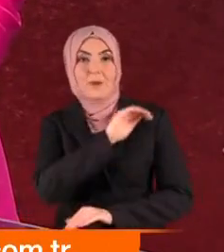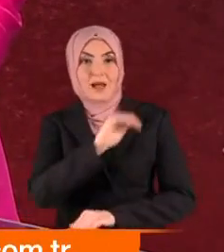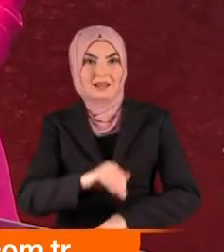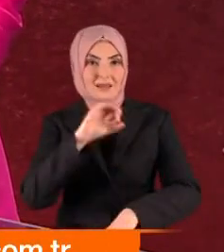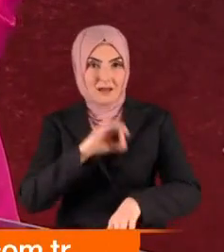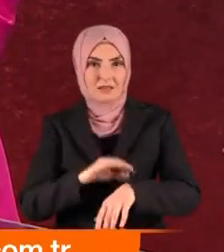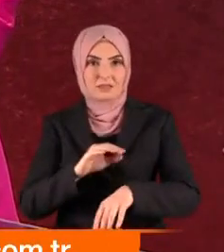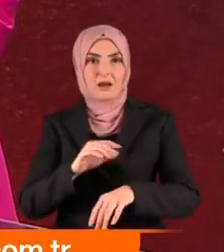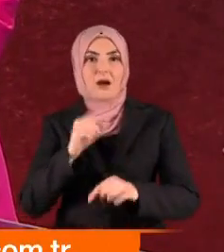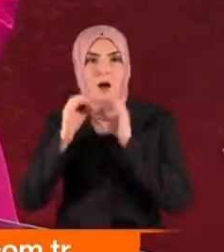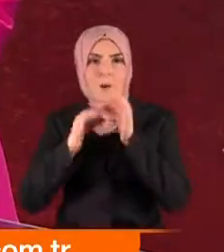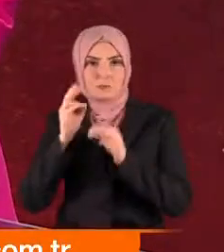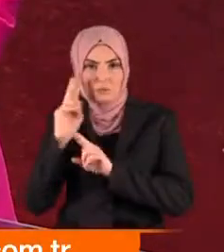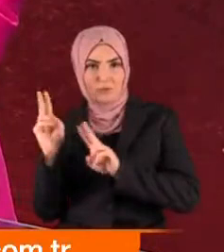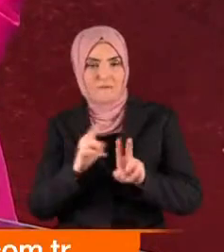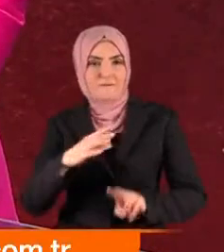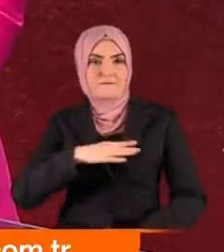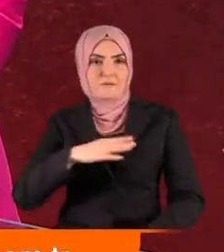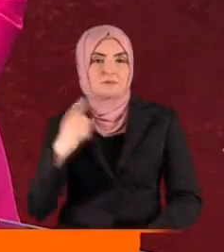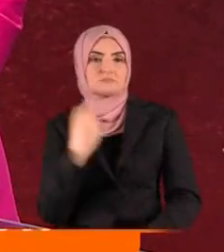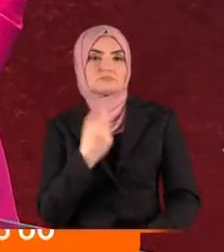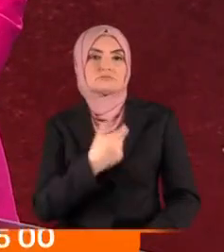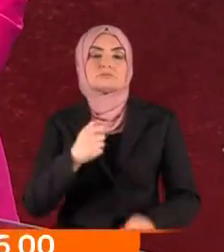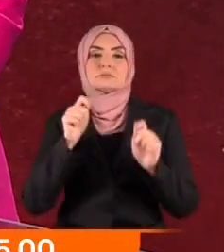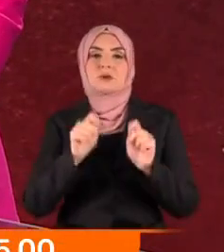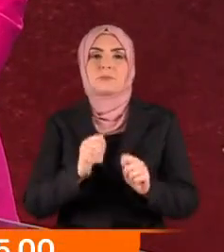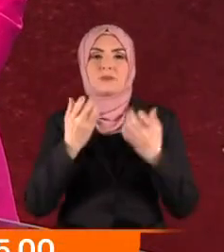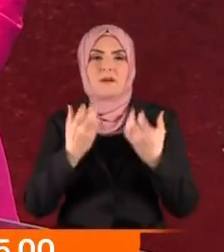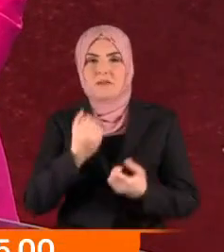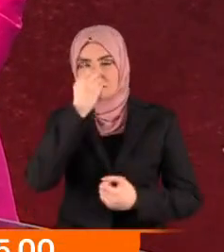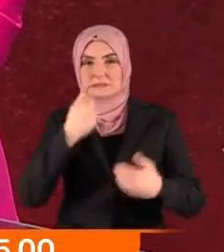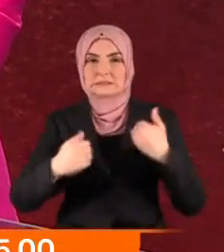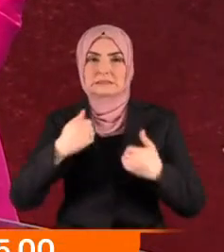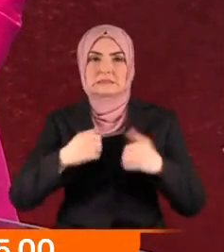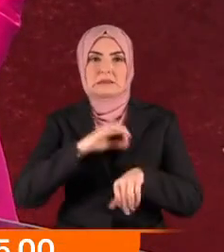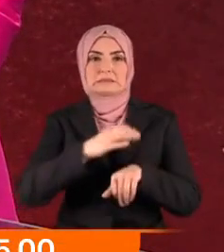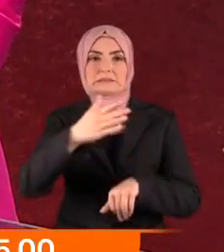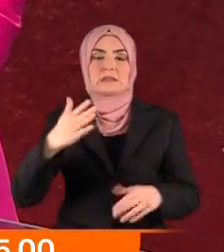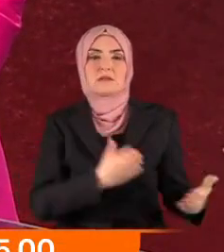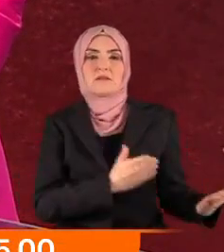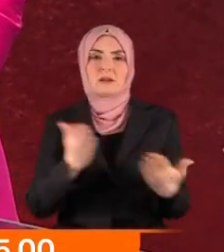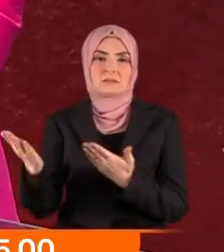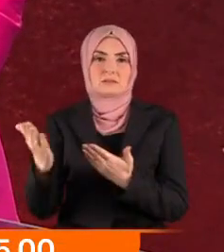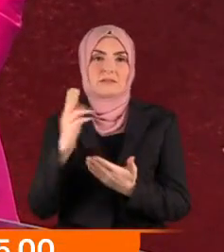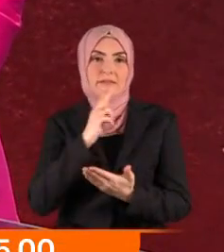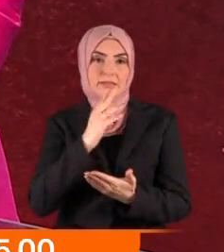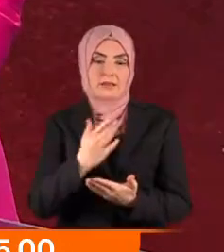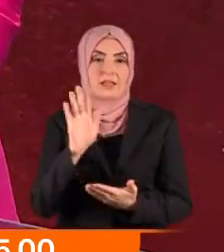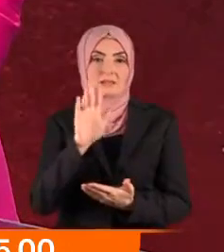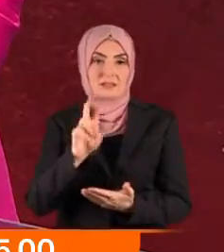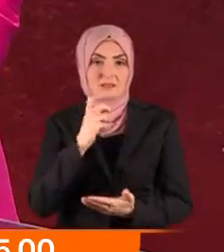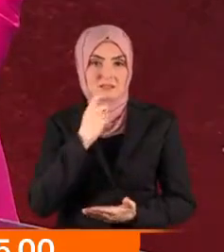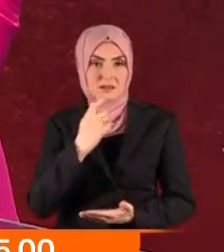önünde yeni geçene Kurşun yağdırdı a yaralı olarak hastaneye kaldırılan 58 yaşındaki Arif Arda ne yazık ki